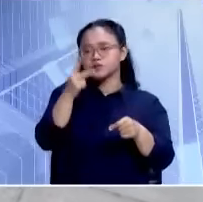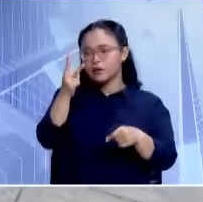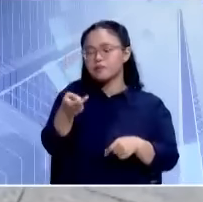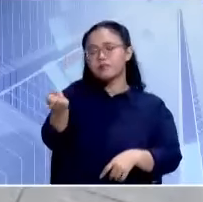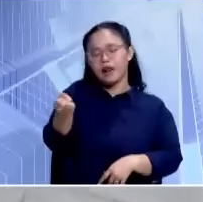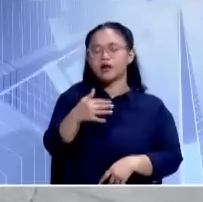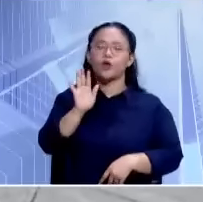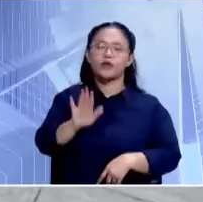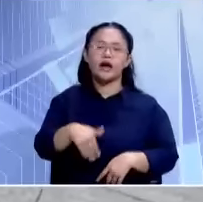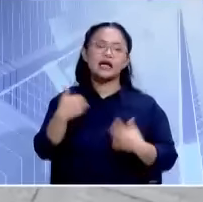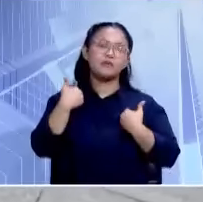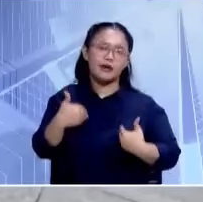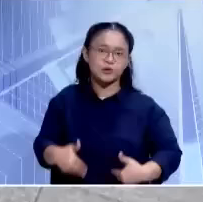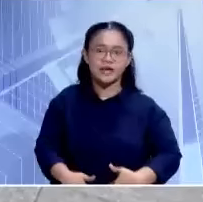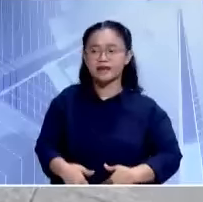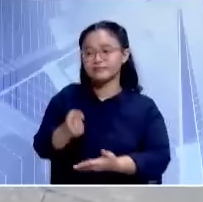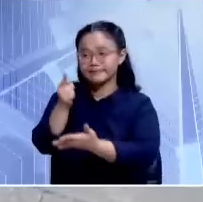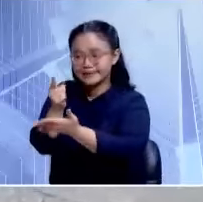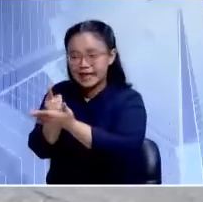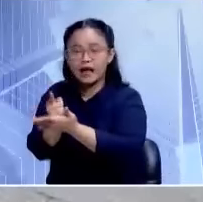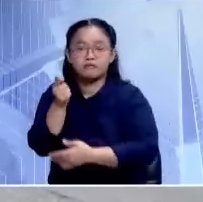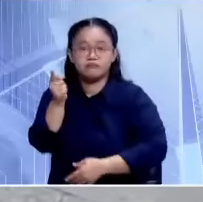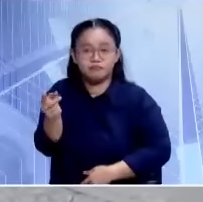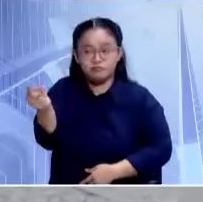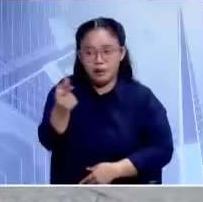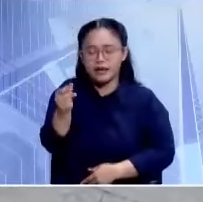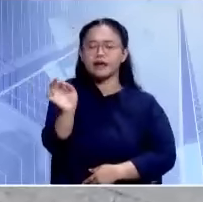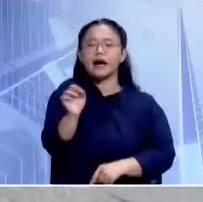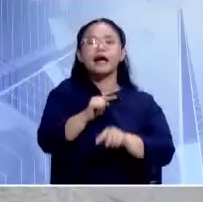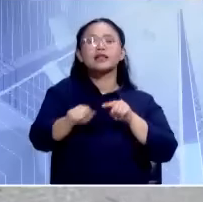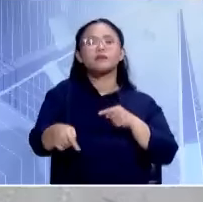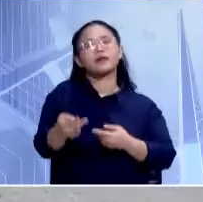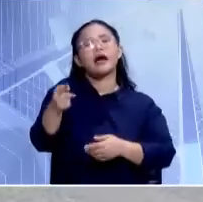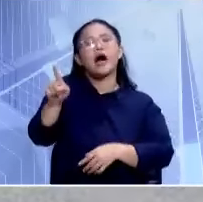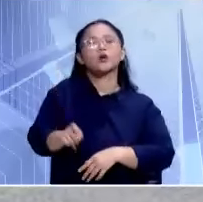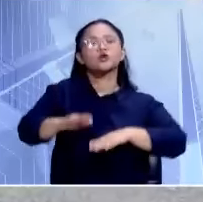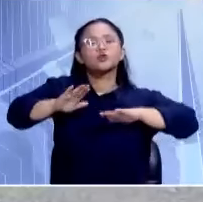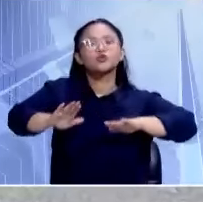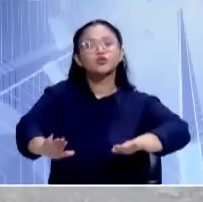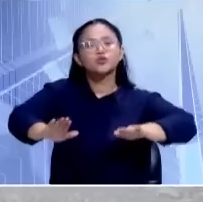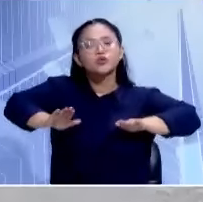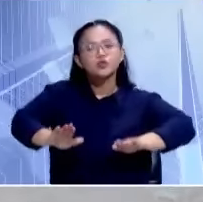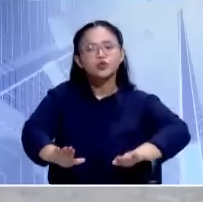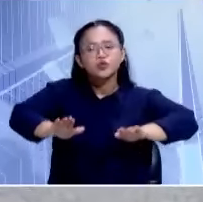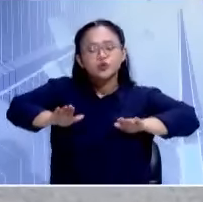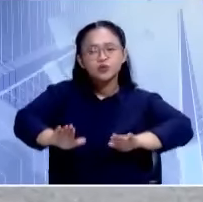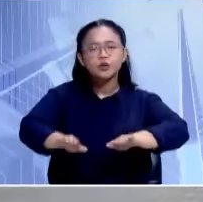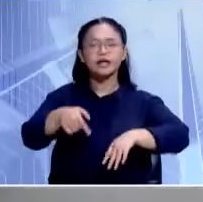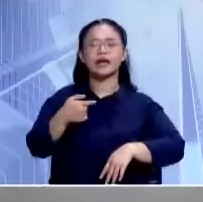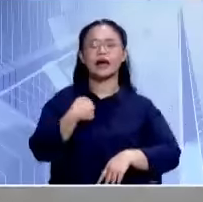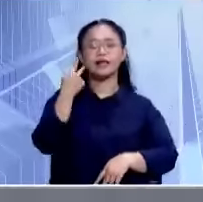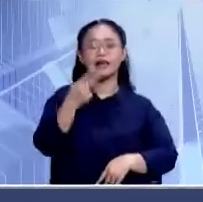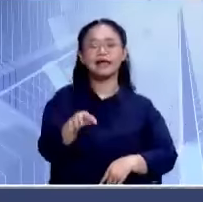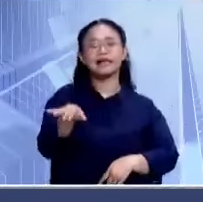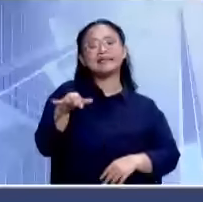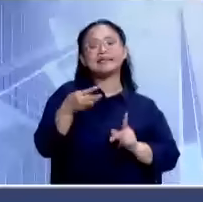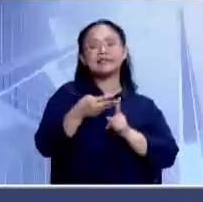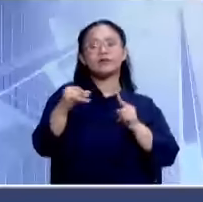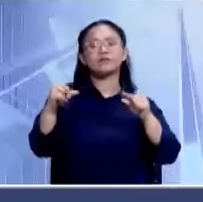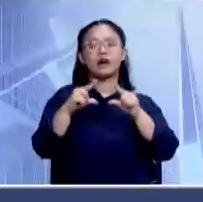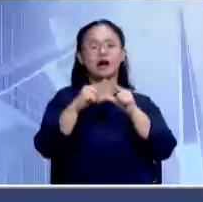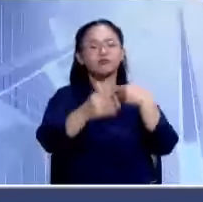alasan kemanusiaan, ia tidak ditilang, melainkan dihukum push up. Operasi Zebra Lodaya 2024 sudah